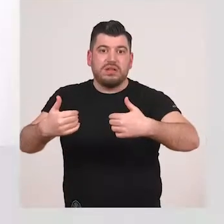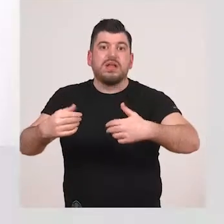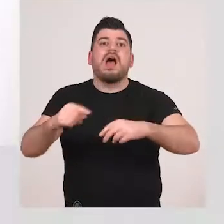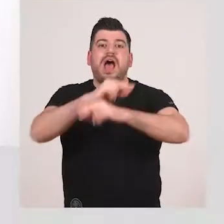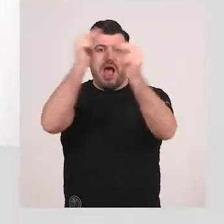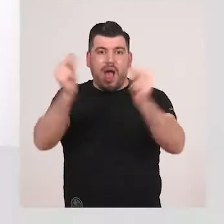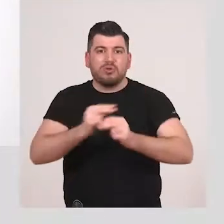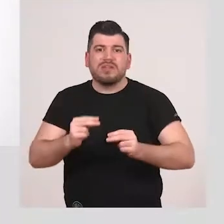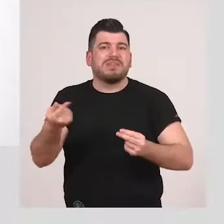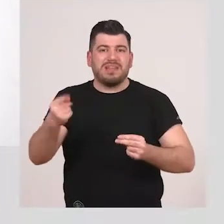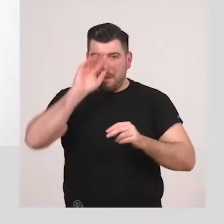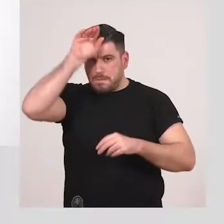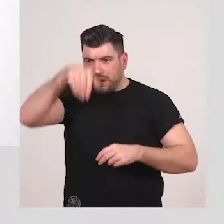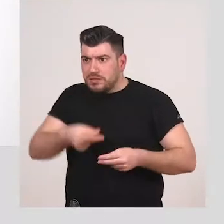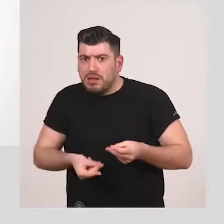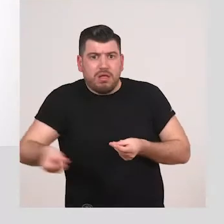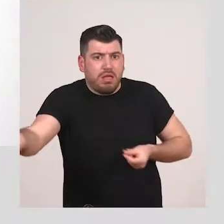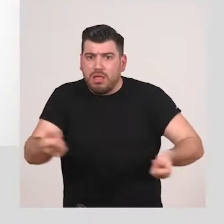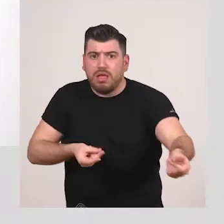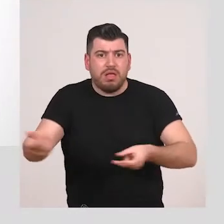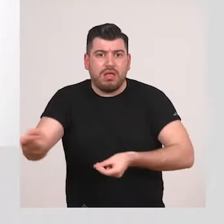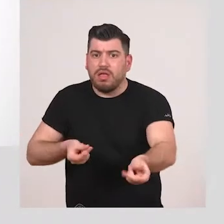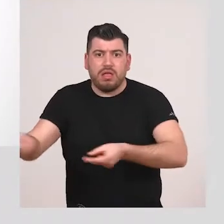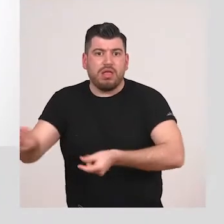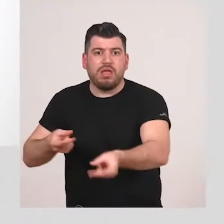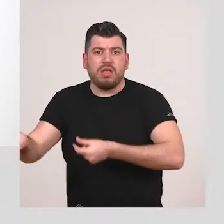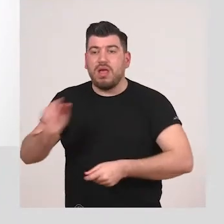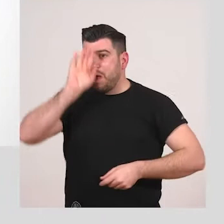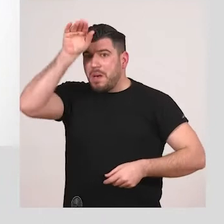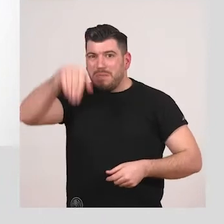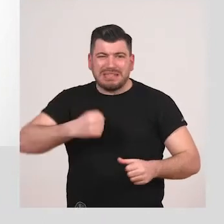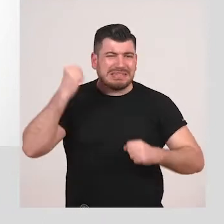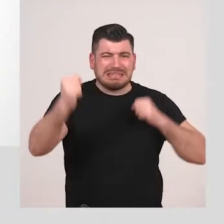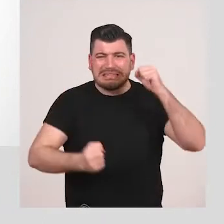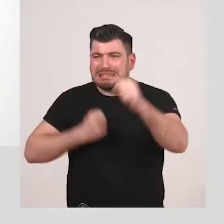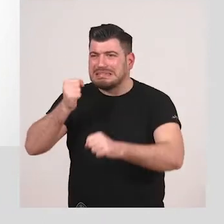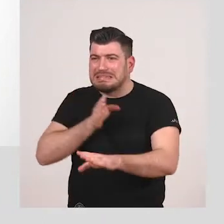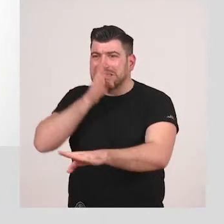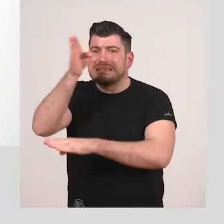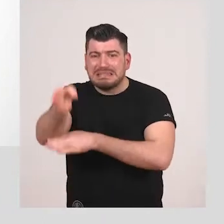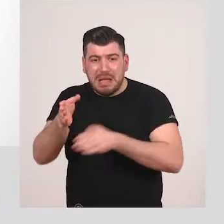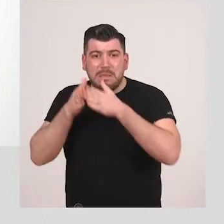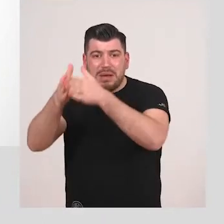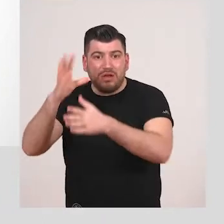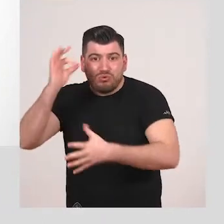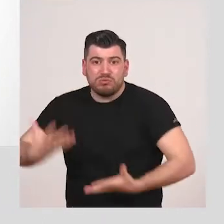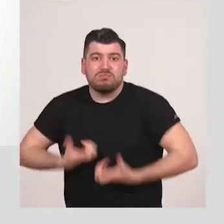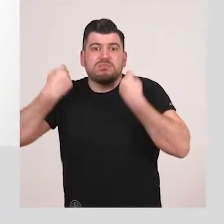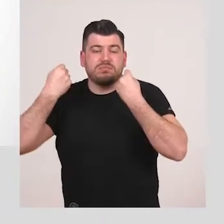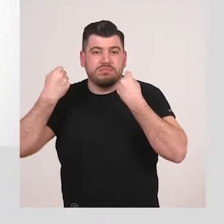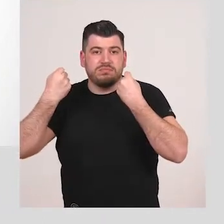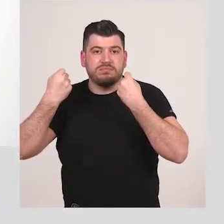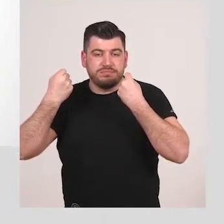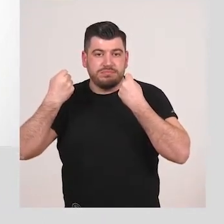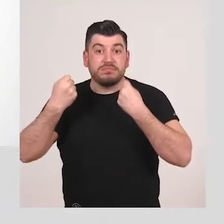καταδίωξη. Οι Πέρσες υποχώρησαν, έτρεξαν προς τα πλοία να σωθούν και βιάστηκαν να φύγουν.